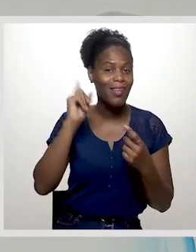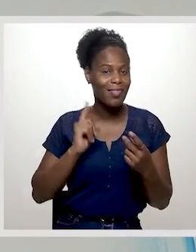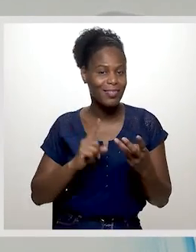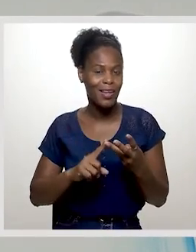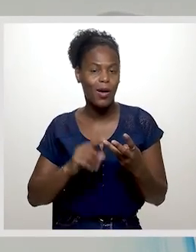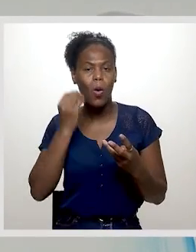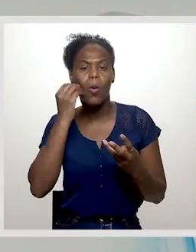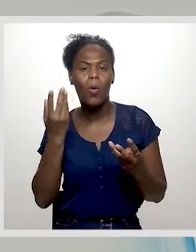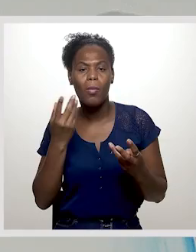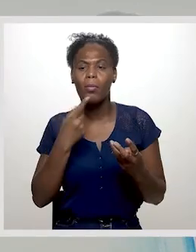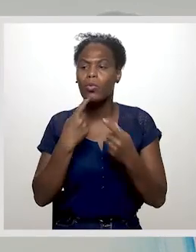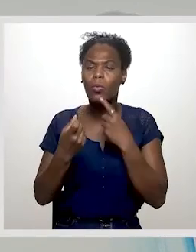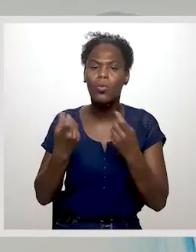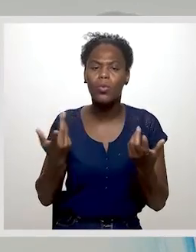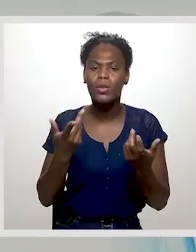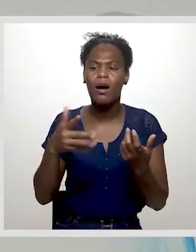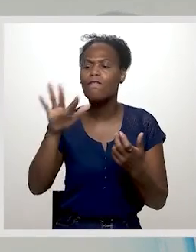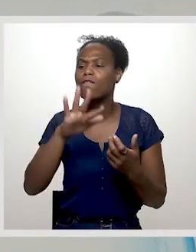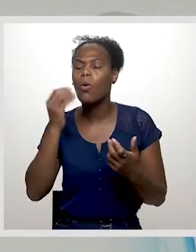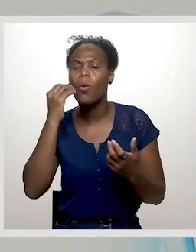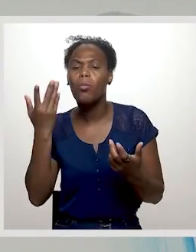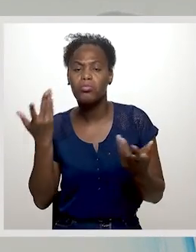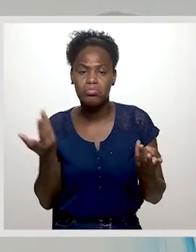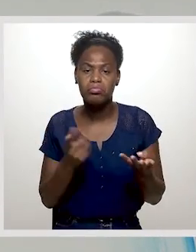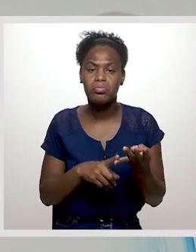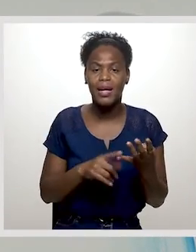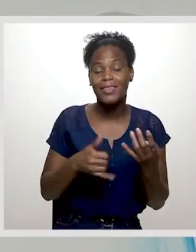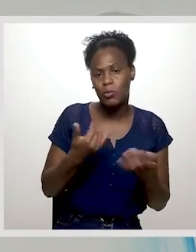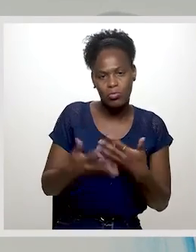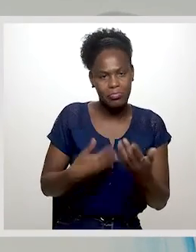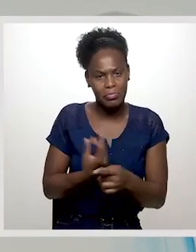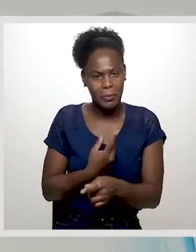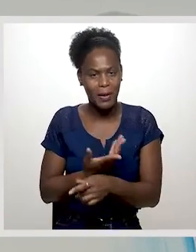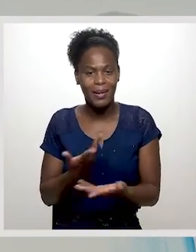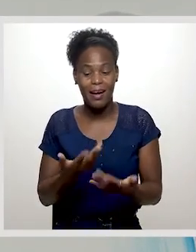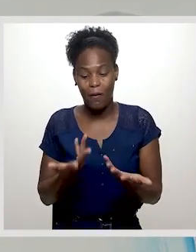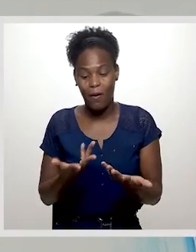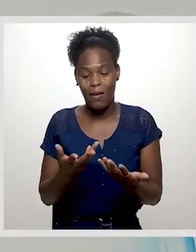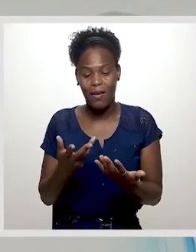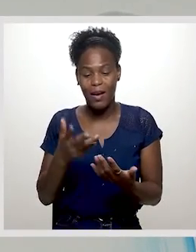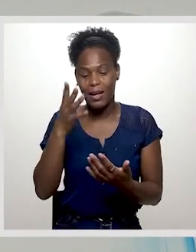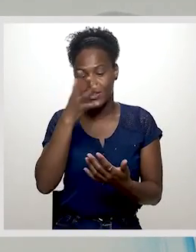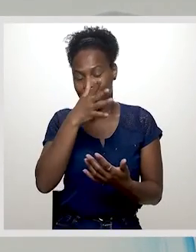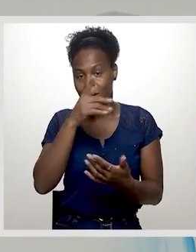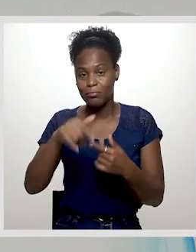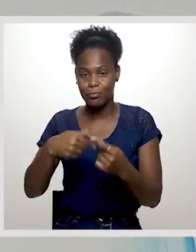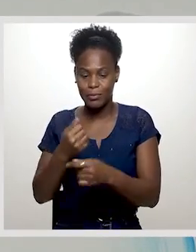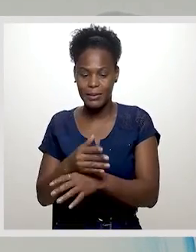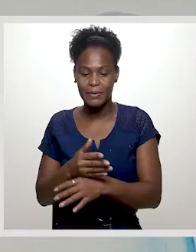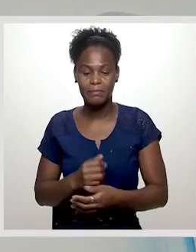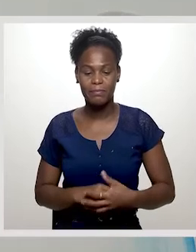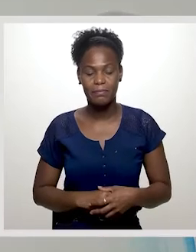la date, comment pour demander la manière, n'est-ce pas? Et ainsi de suite. Maintenant, on passe à l'activité